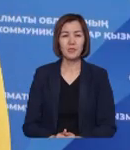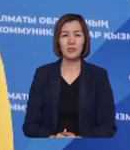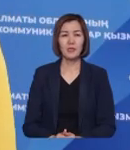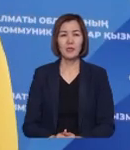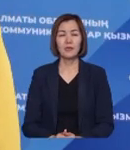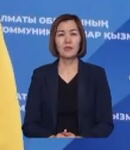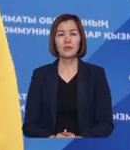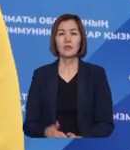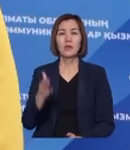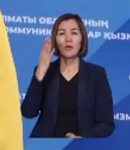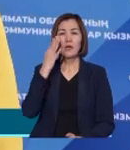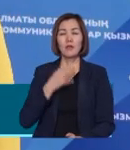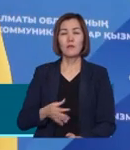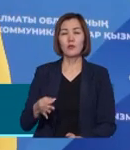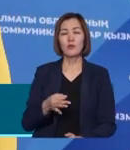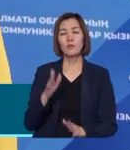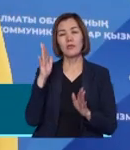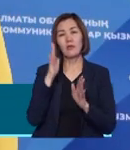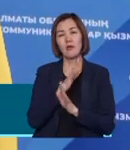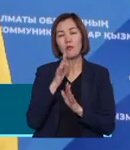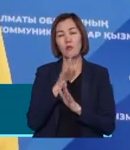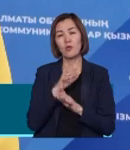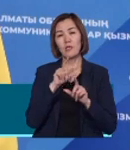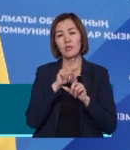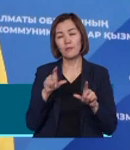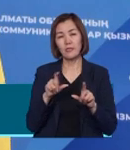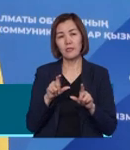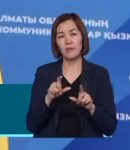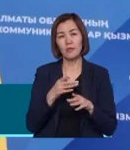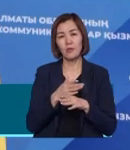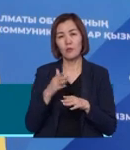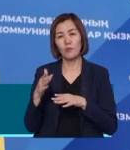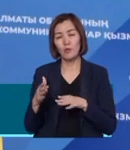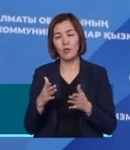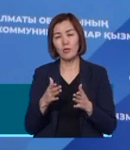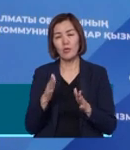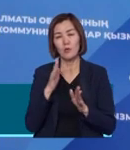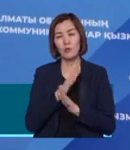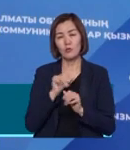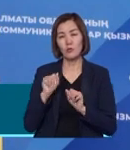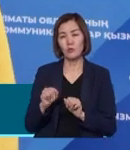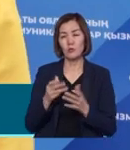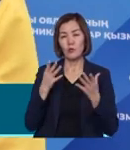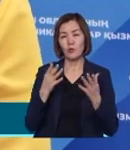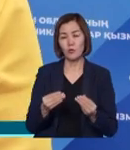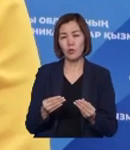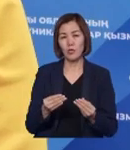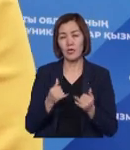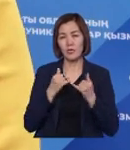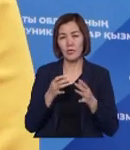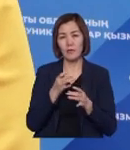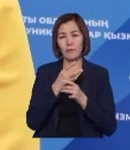Осы орайда Алматы облысы экология департаменті өзі де бұдан бөлік қоршаған ортаны қорғау күніне арналған